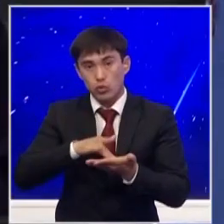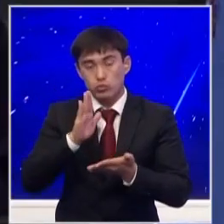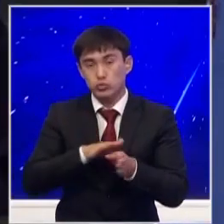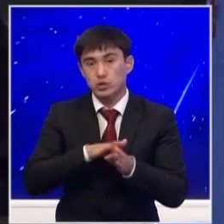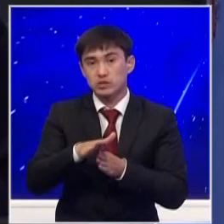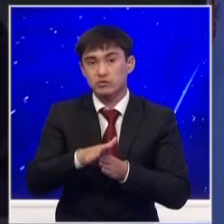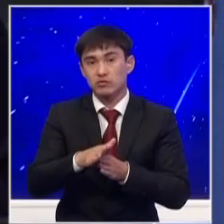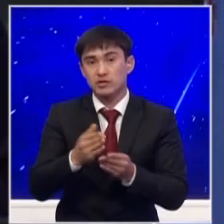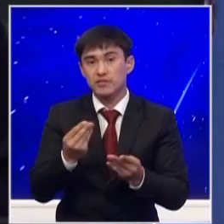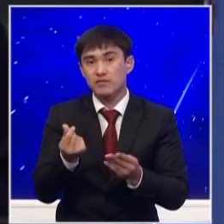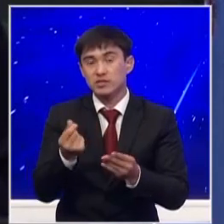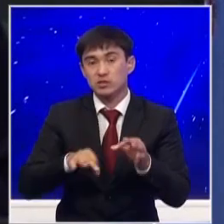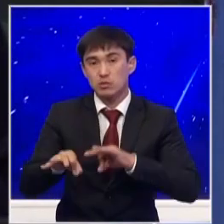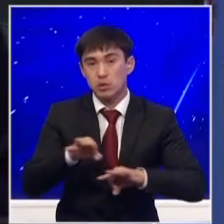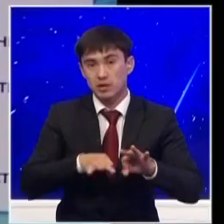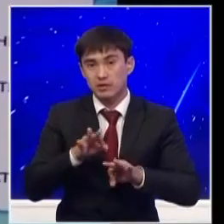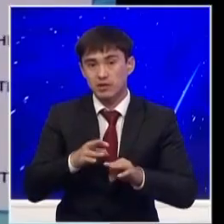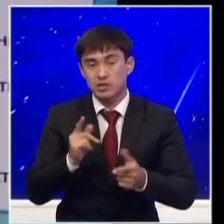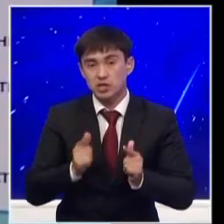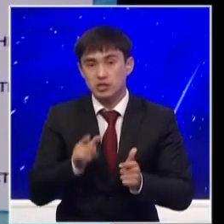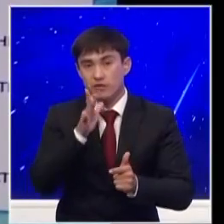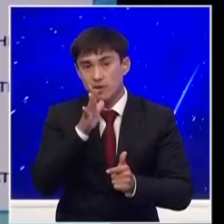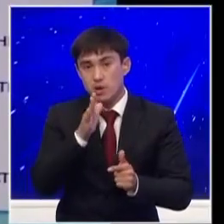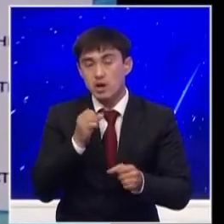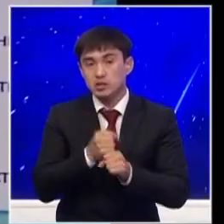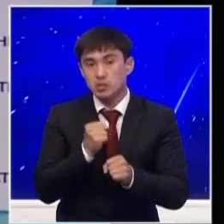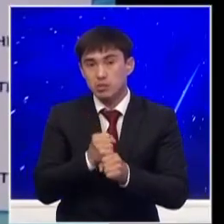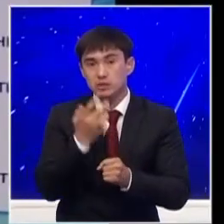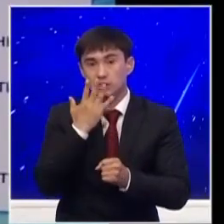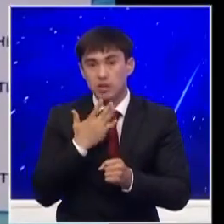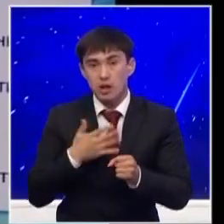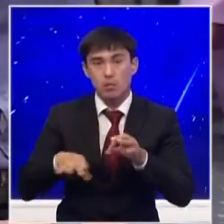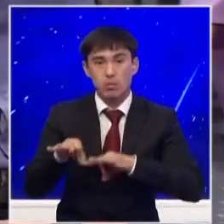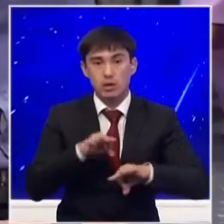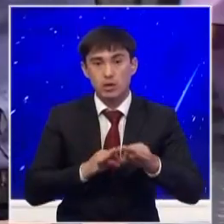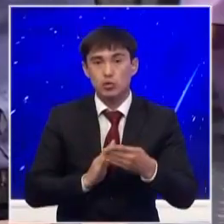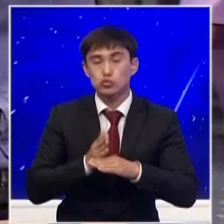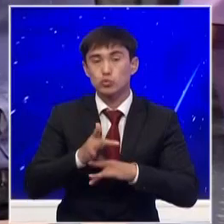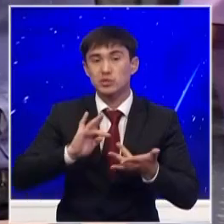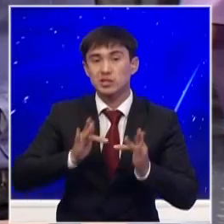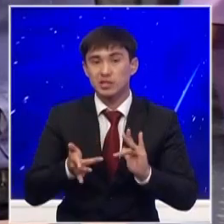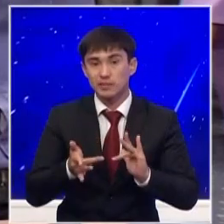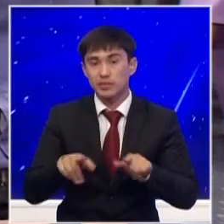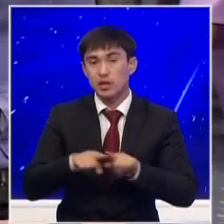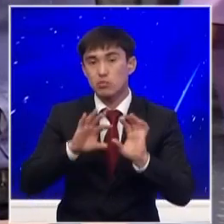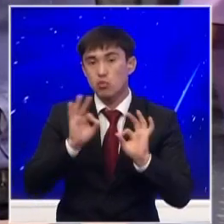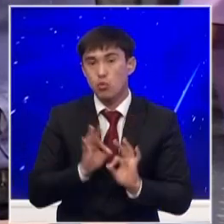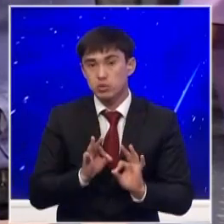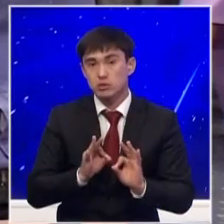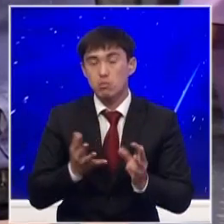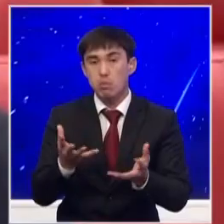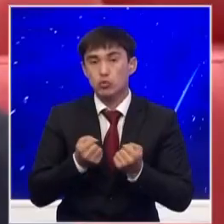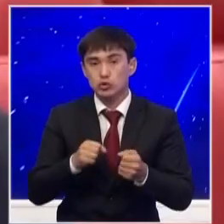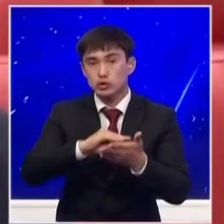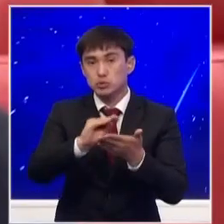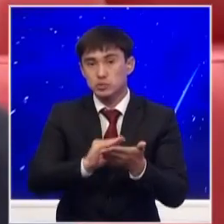реализованы типовые инвестиционные проекты. В настоящее время разрабатывается национальный проект «Доступный интернет». Таким образом, был